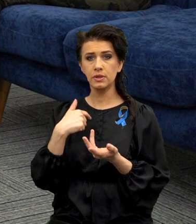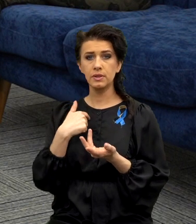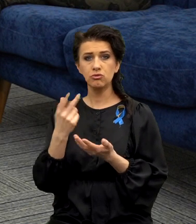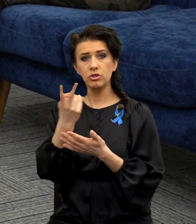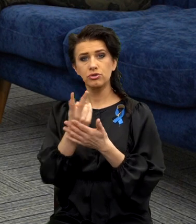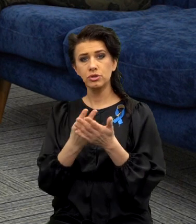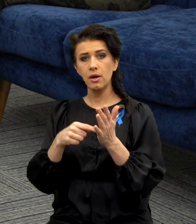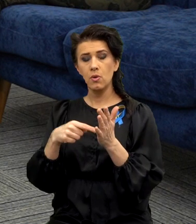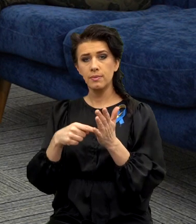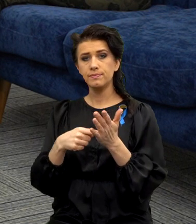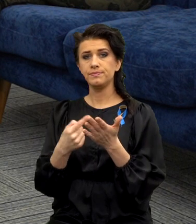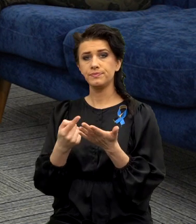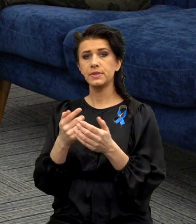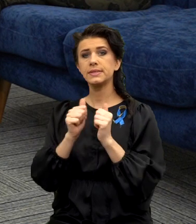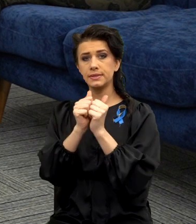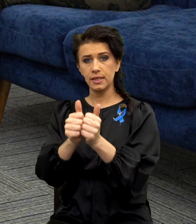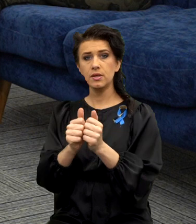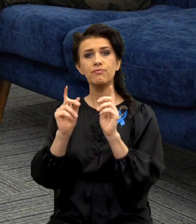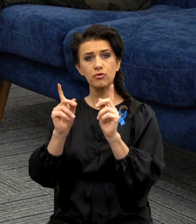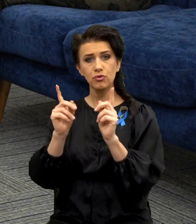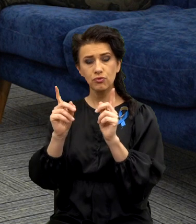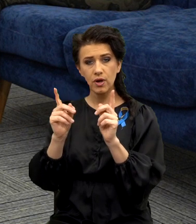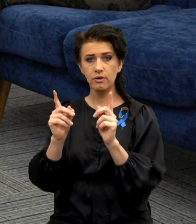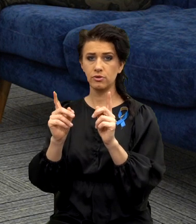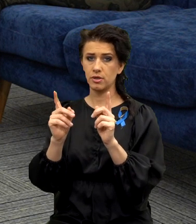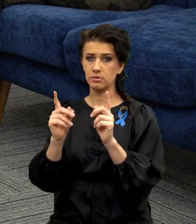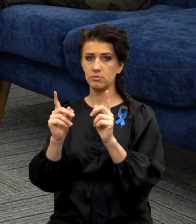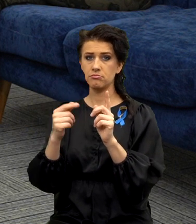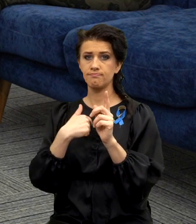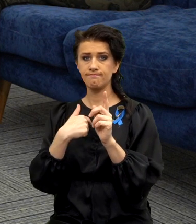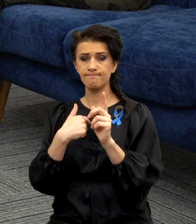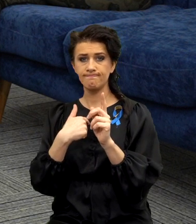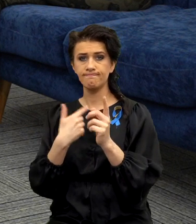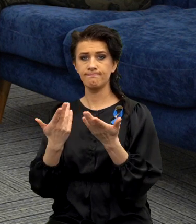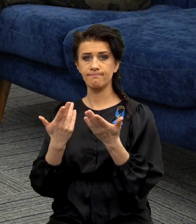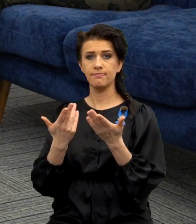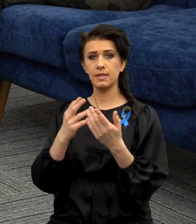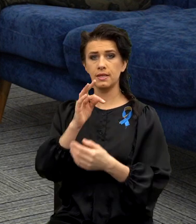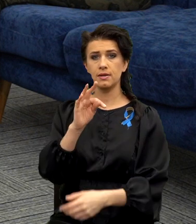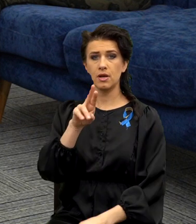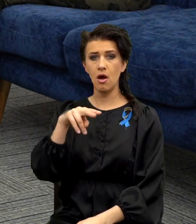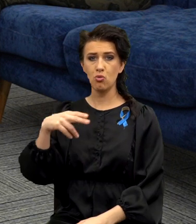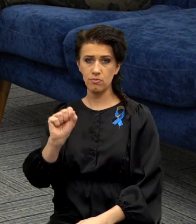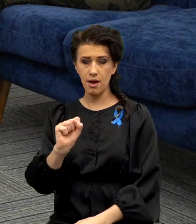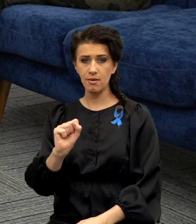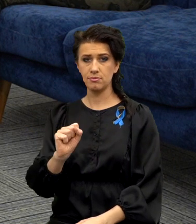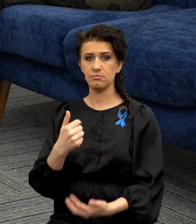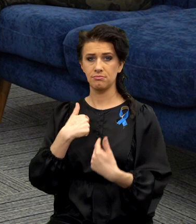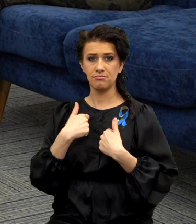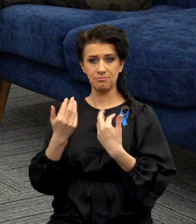gdzieś przeczytałam takie zdanie, żeby uważać z przeromantyzowaniem wojny i traumy, żebyśmy też w swoim